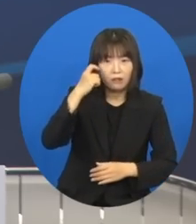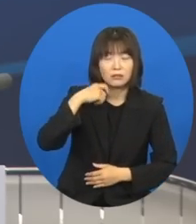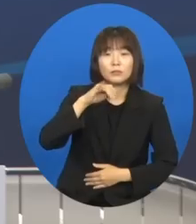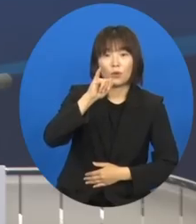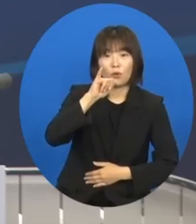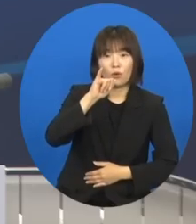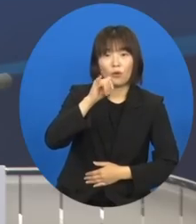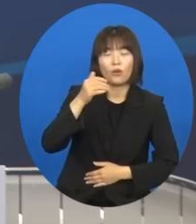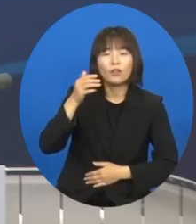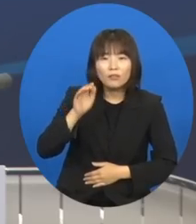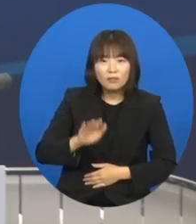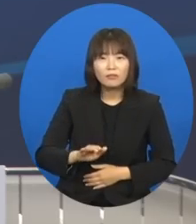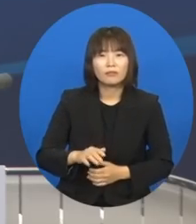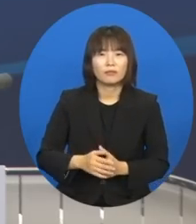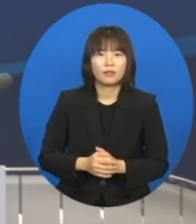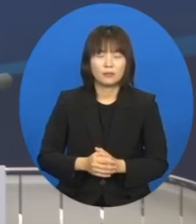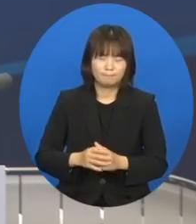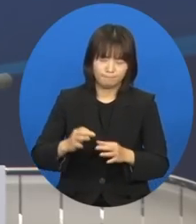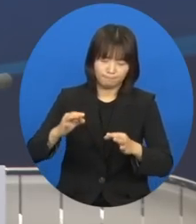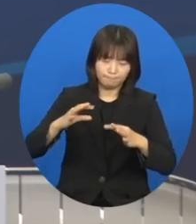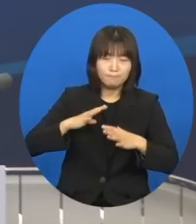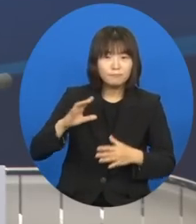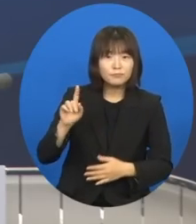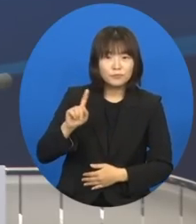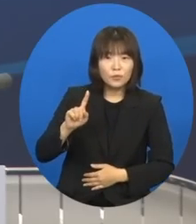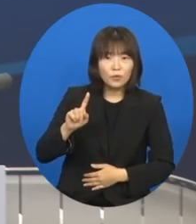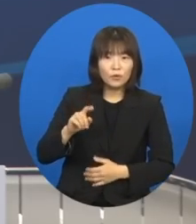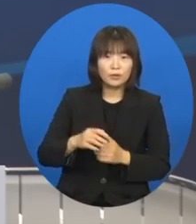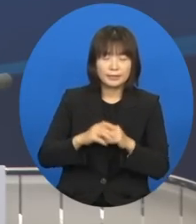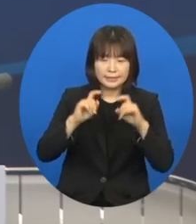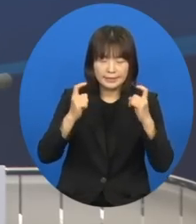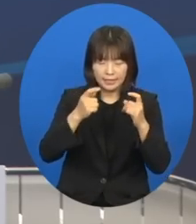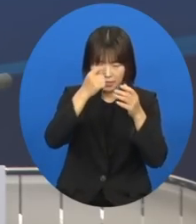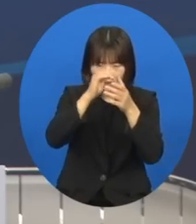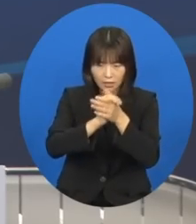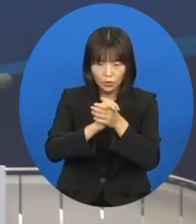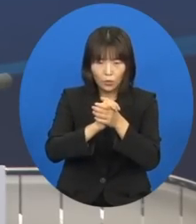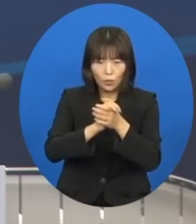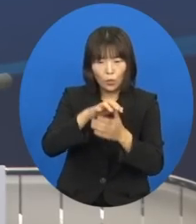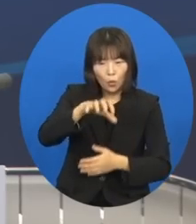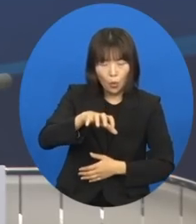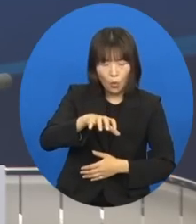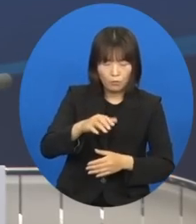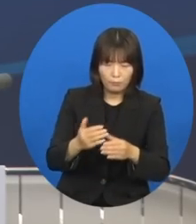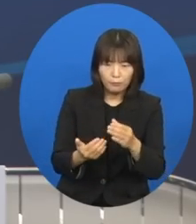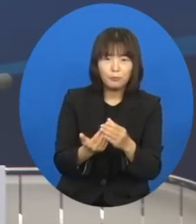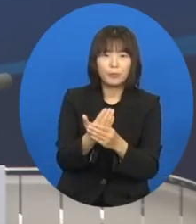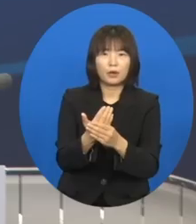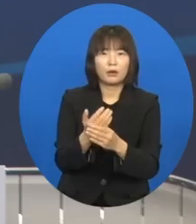그런데 놀라운 일이 그 개인 기도에서 일어납니다.